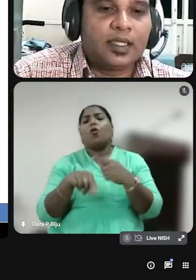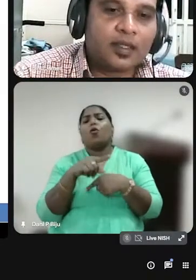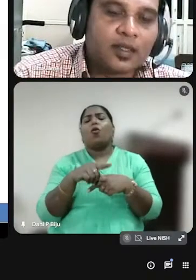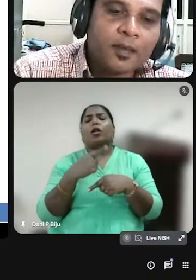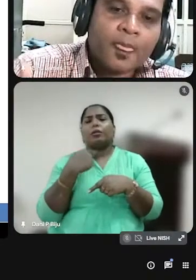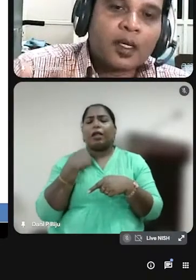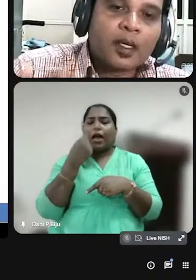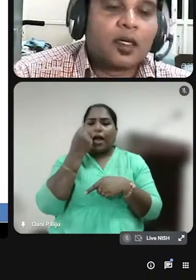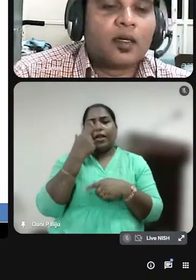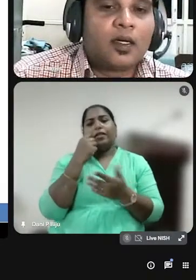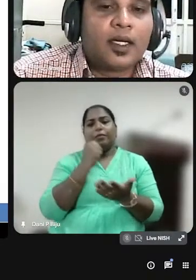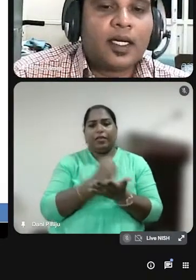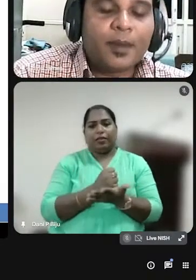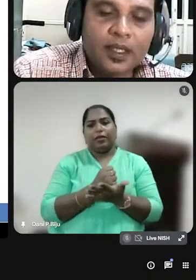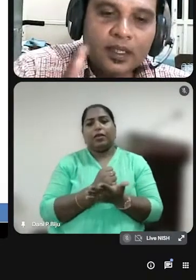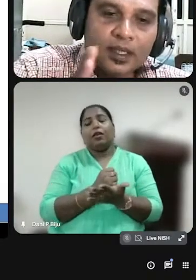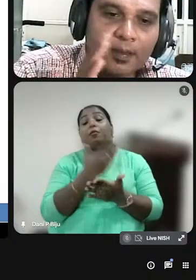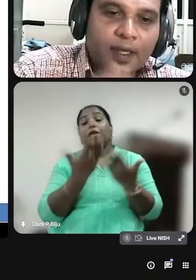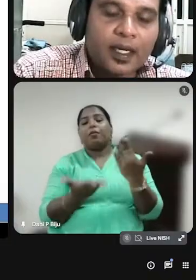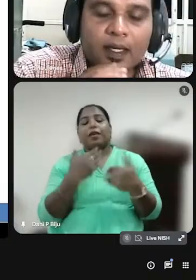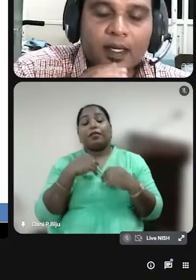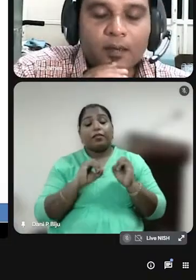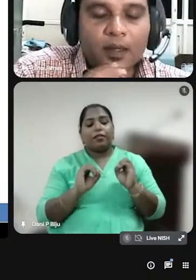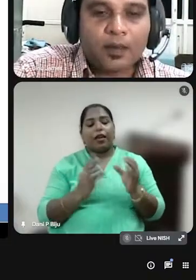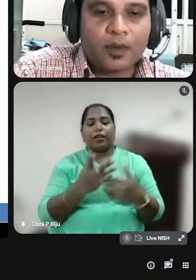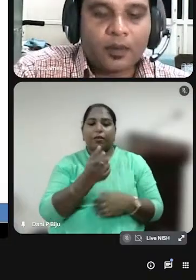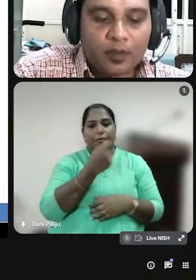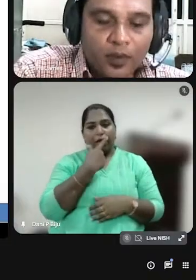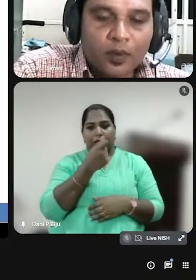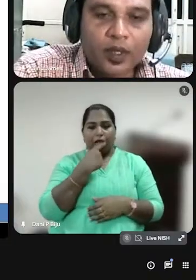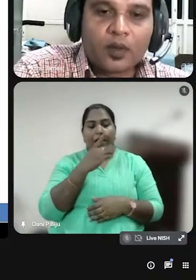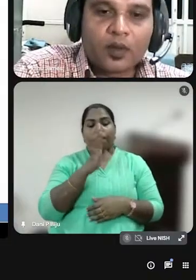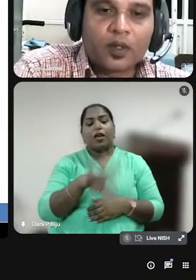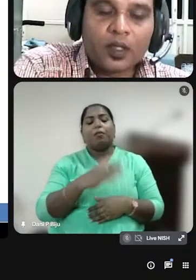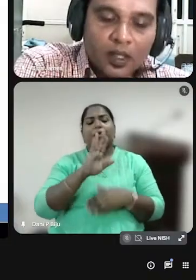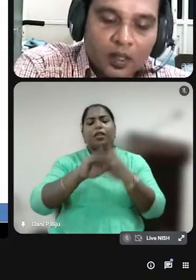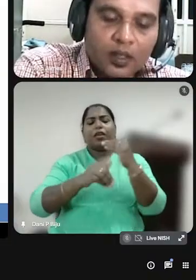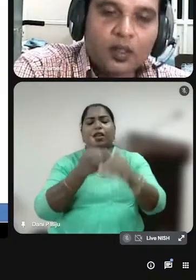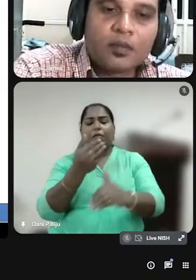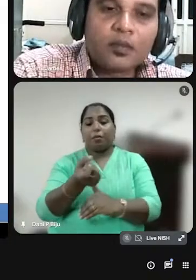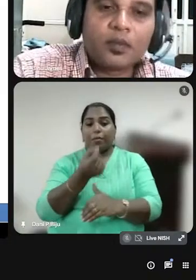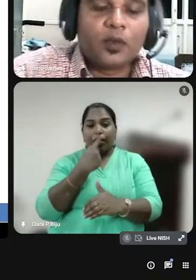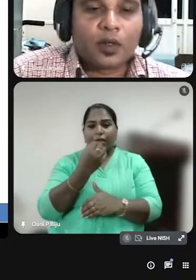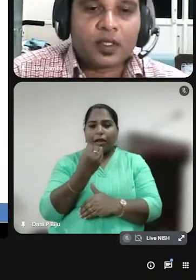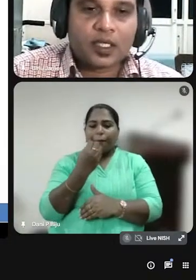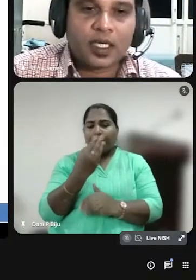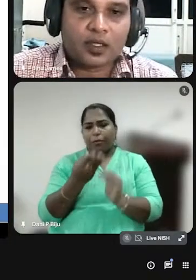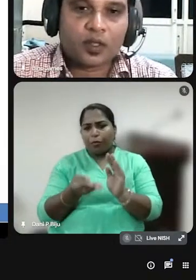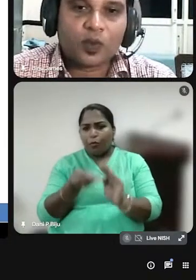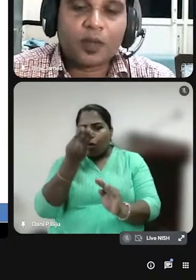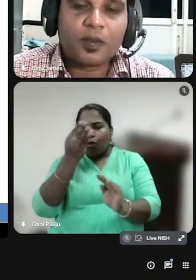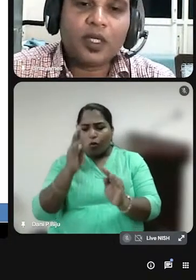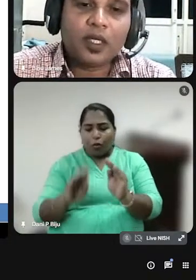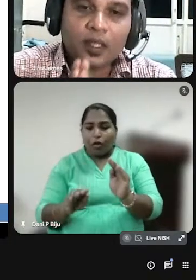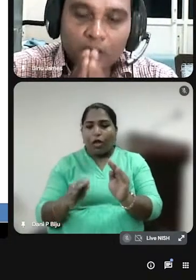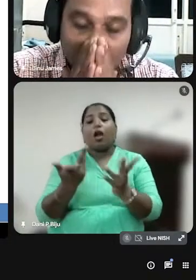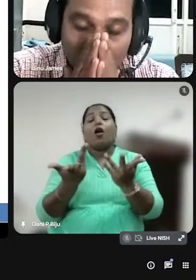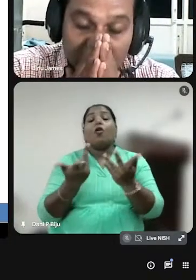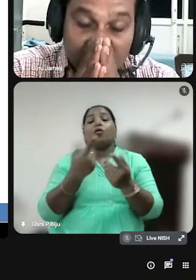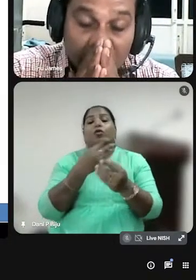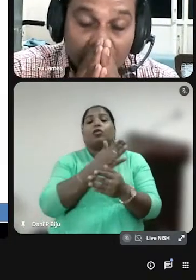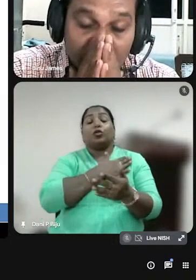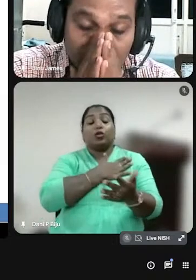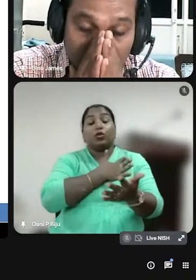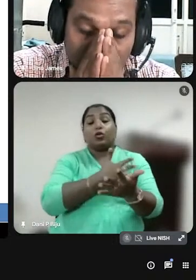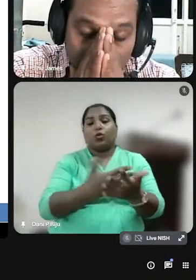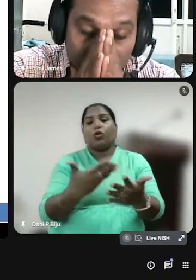ചെയ്യുകയും ചെയ്യുന്നത്. അപ്പൊ ഇത് ഞാൻ പറയാൻ കാരണം നമ്മളിപ്പം ഒരു രോഗിയെ കൊണ്ട് ന്യൂറോളജിസ്റ്റിൽ എടുത്തിട്ടുണ്ട്. അപ്പം